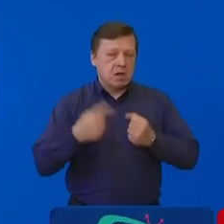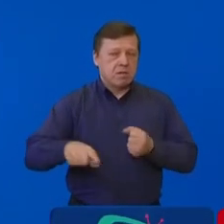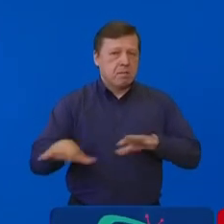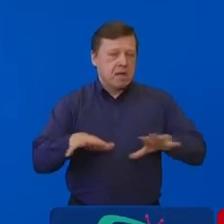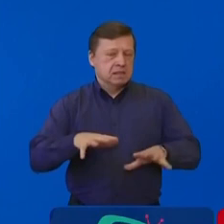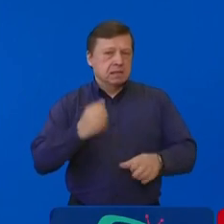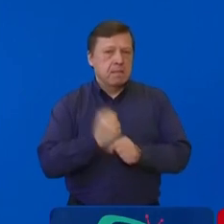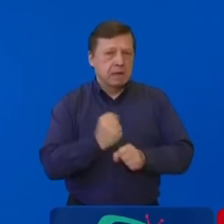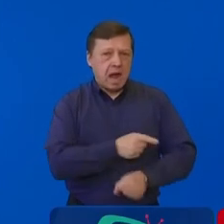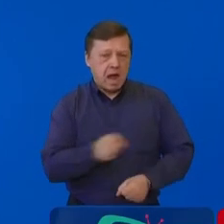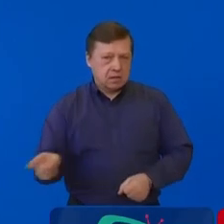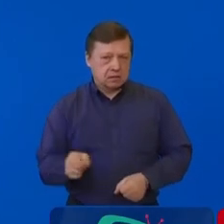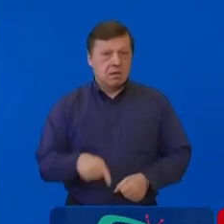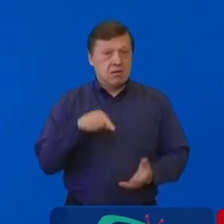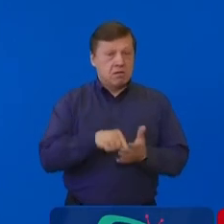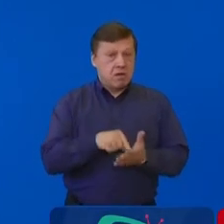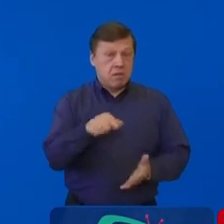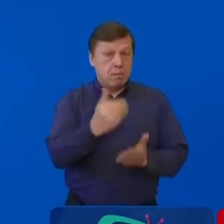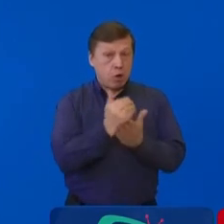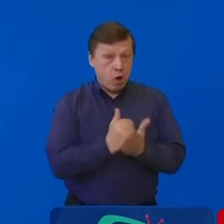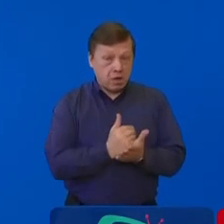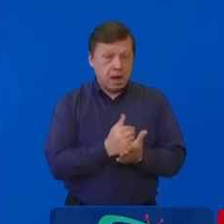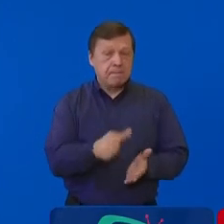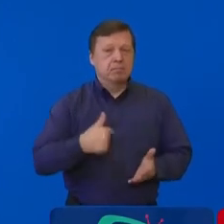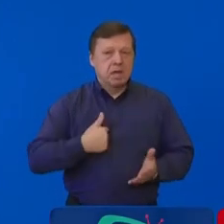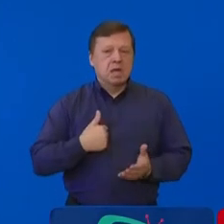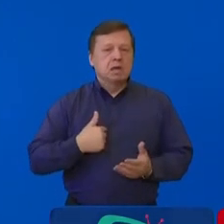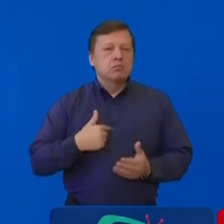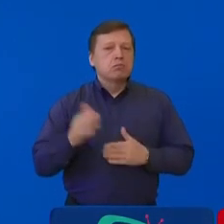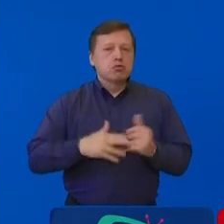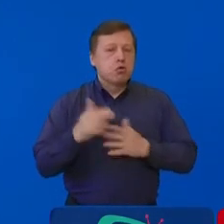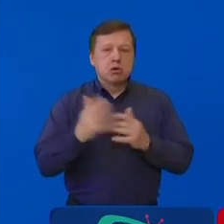pracy. Tym programem budujemy wielką taką flotę